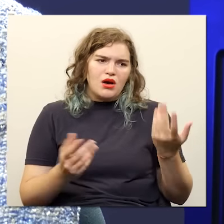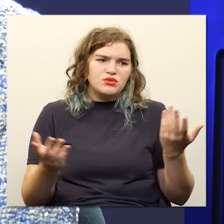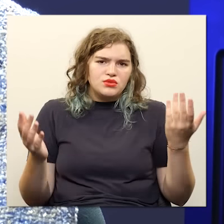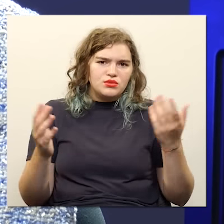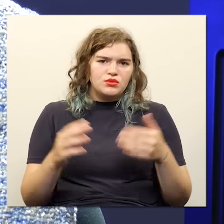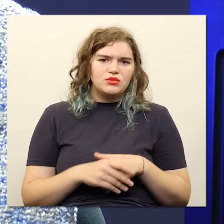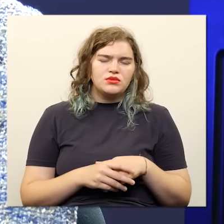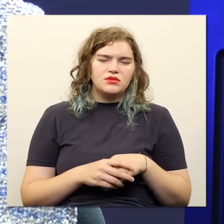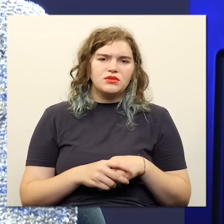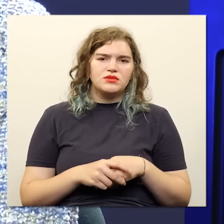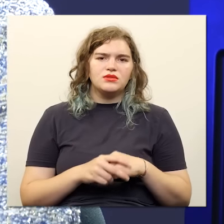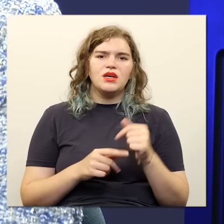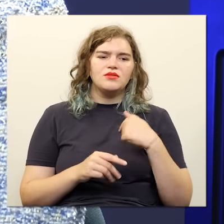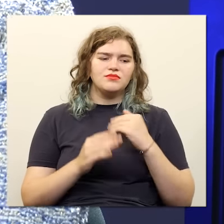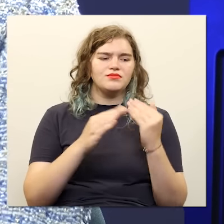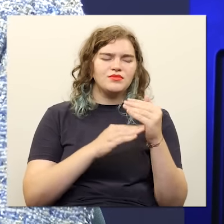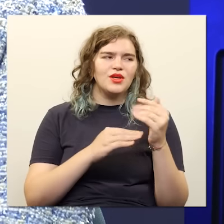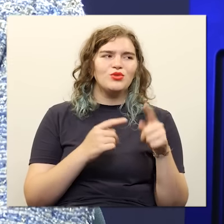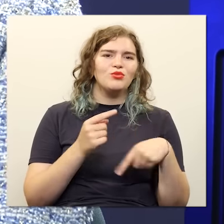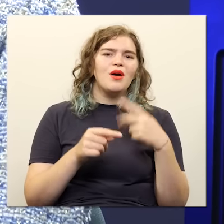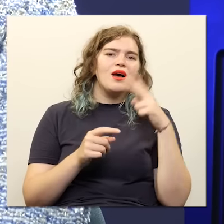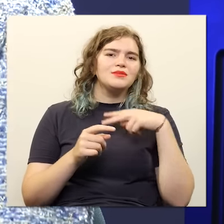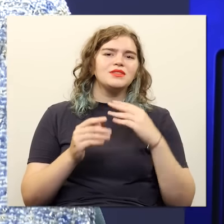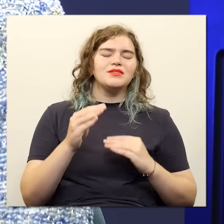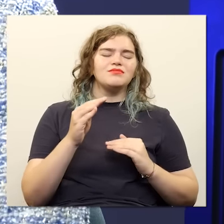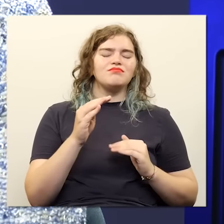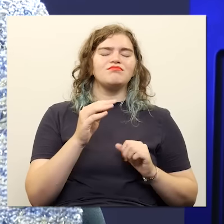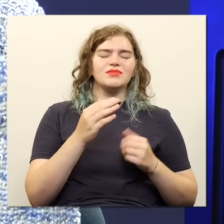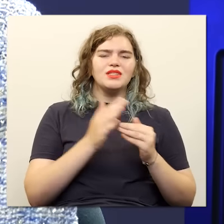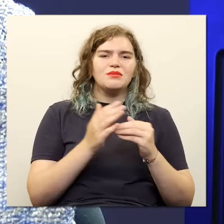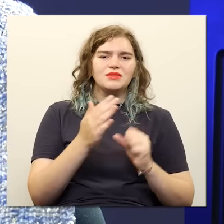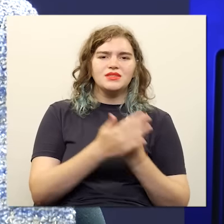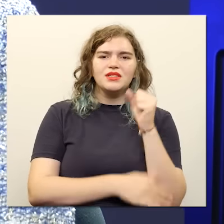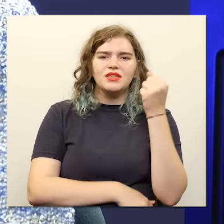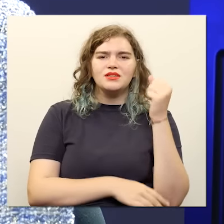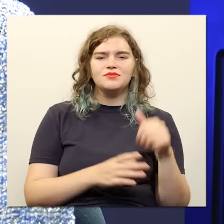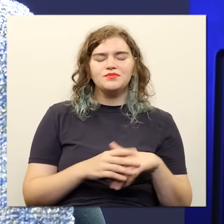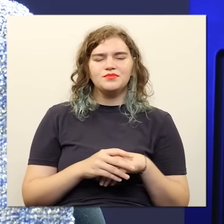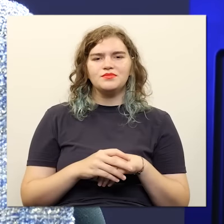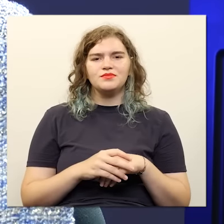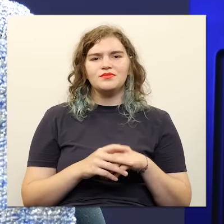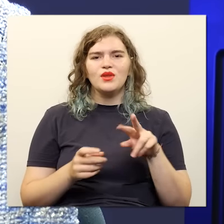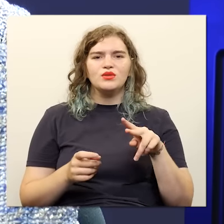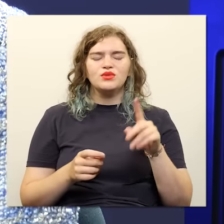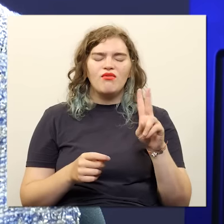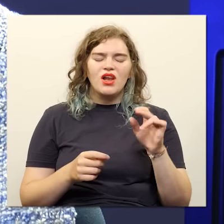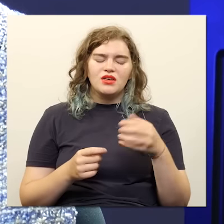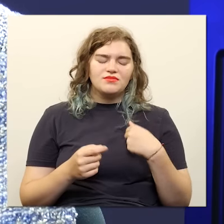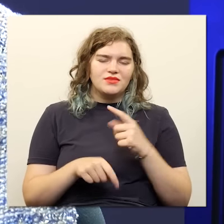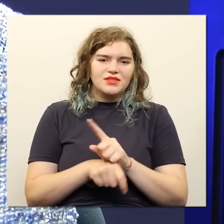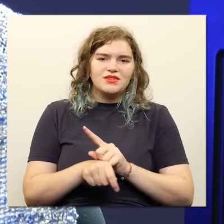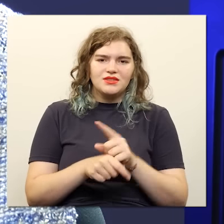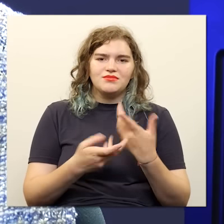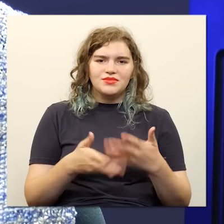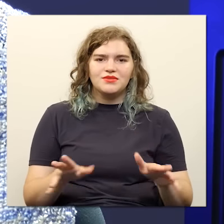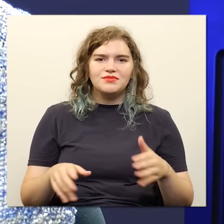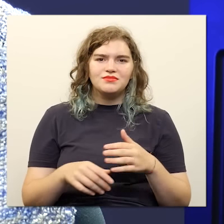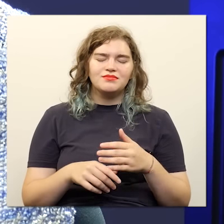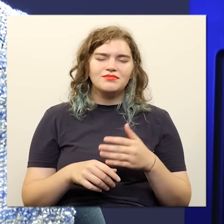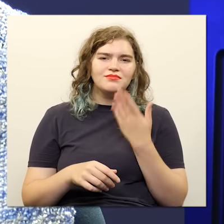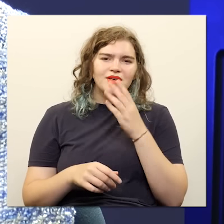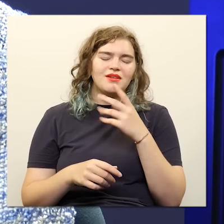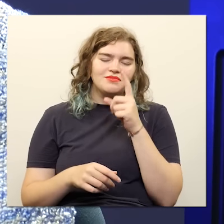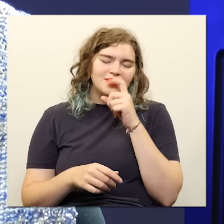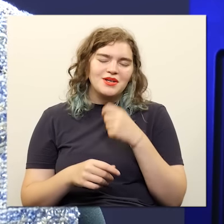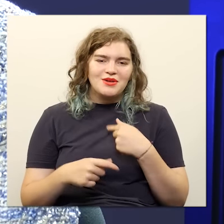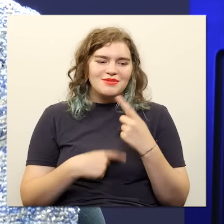Era un anumit nivel, exact. După aceea Dumnezeu v-a crescut la un nivel mai înalt. Exact. Sora Valeria, timpul nostru s-a dus și îmi pare